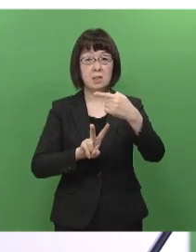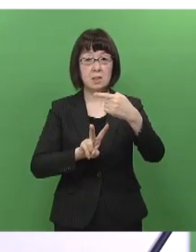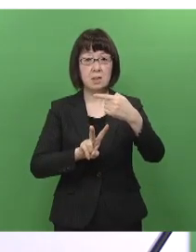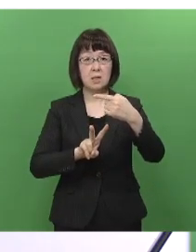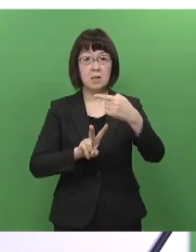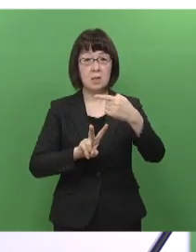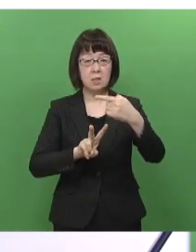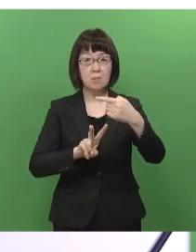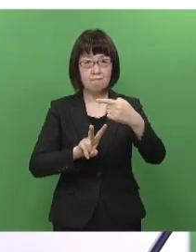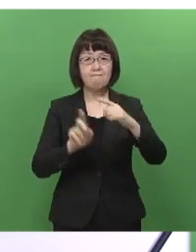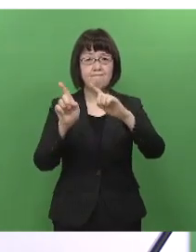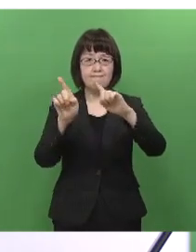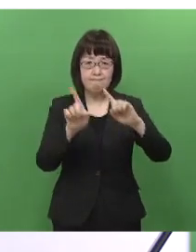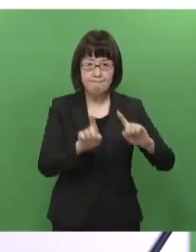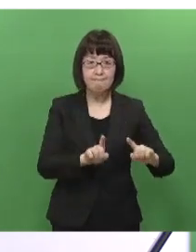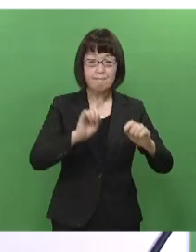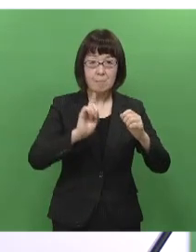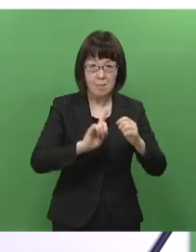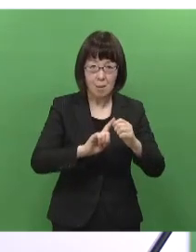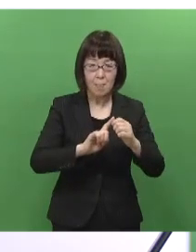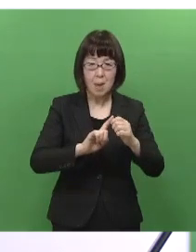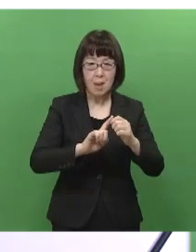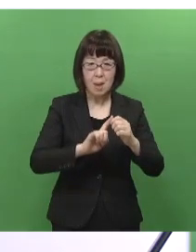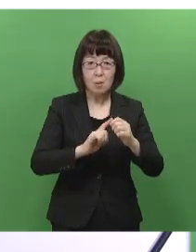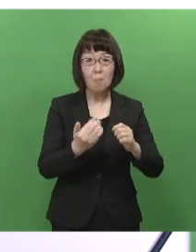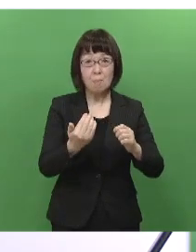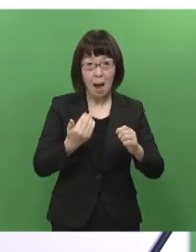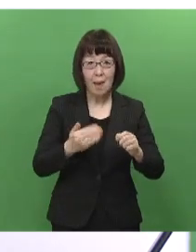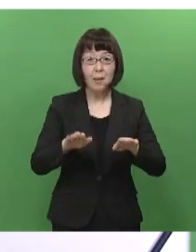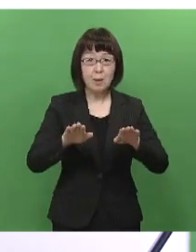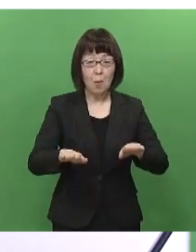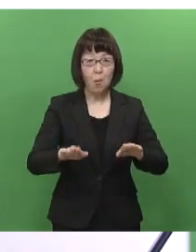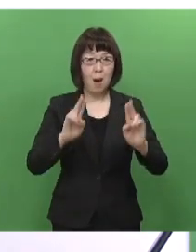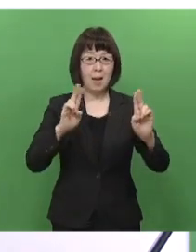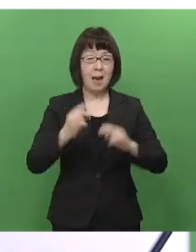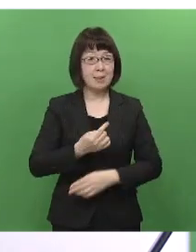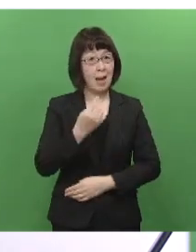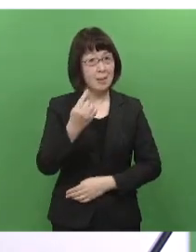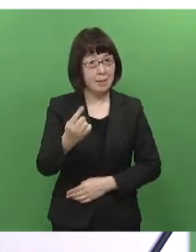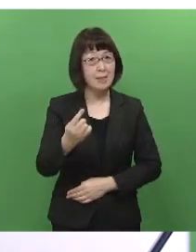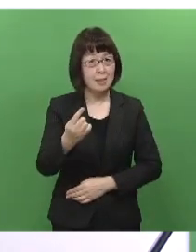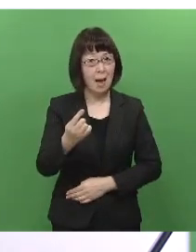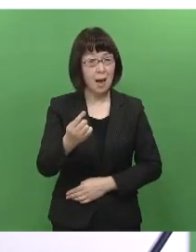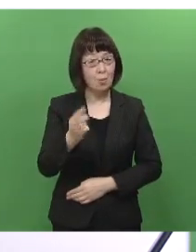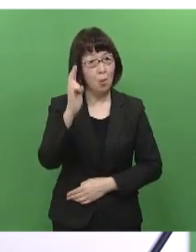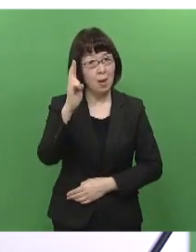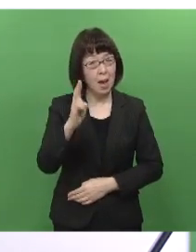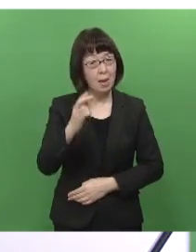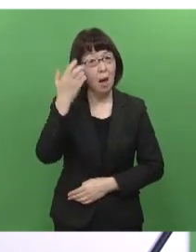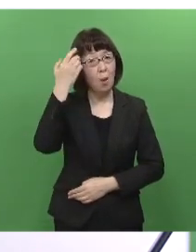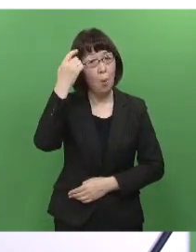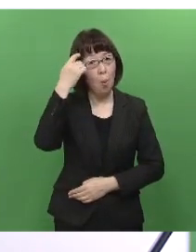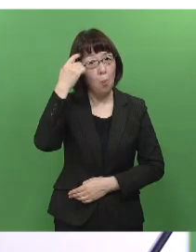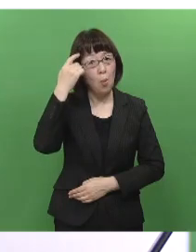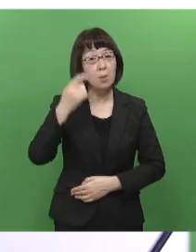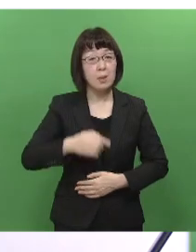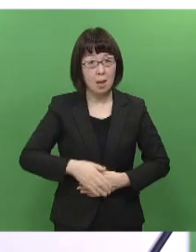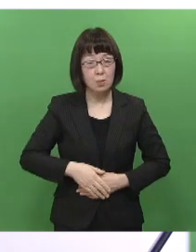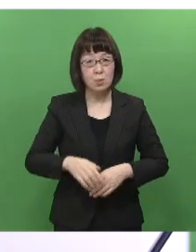体制作りのために今日は出勤されたのかなというふうに理解をいたしまして、12日から出勤の時